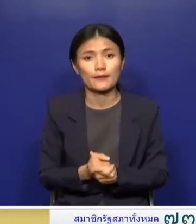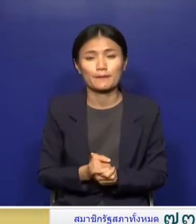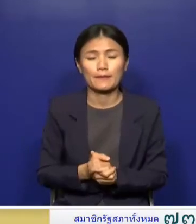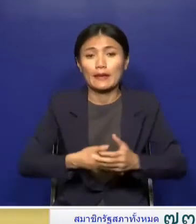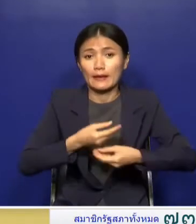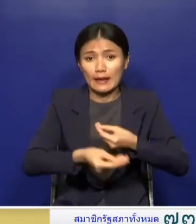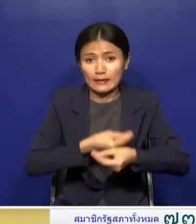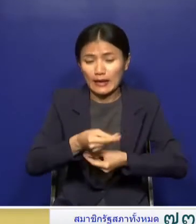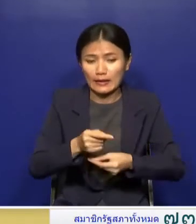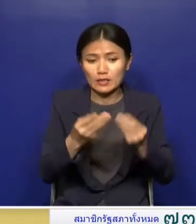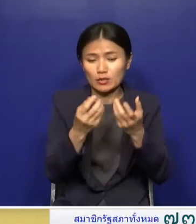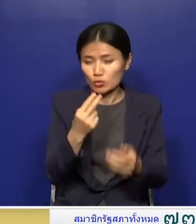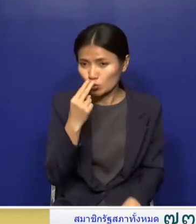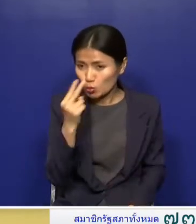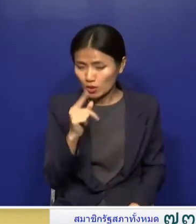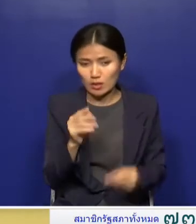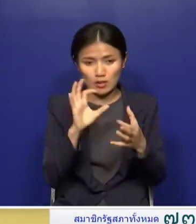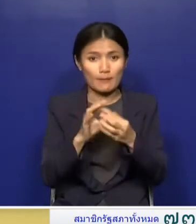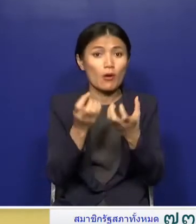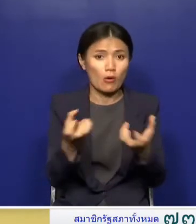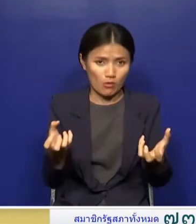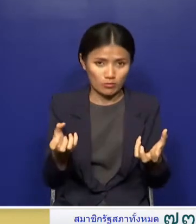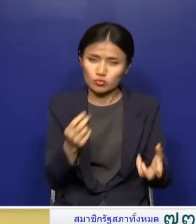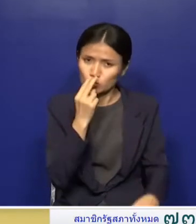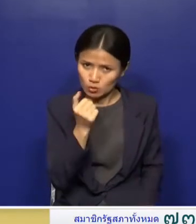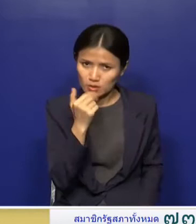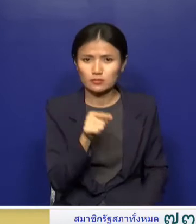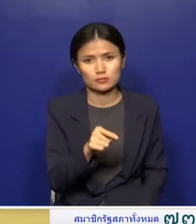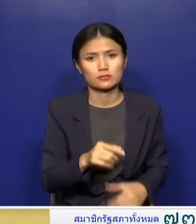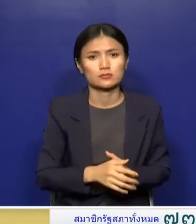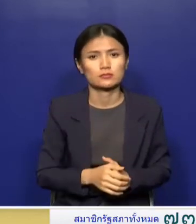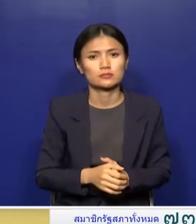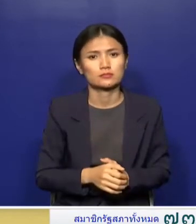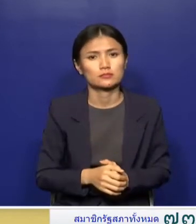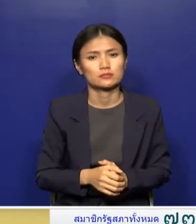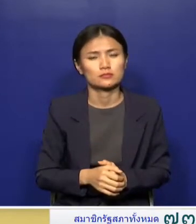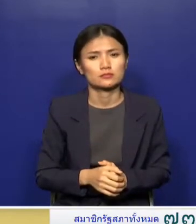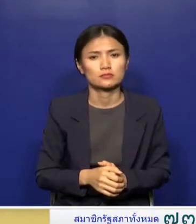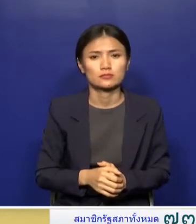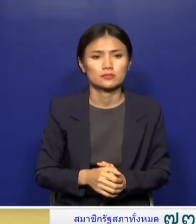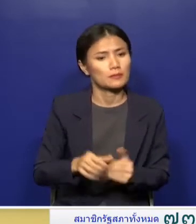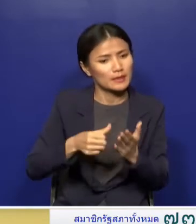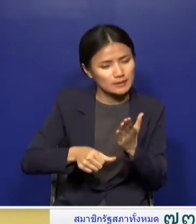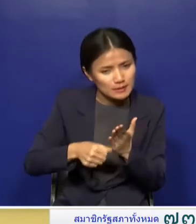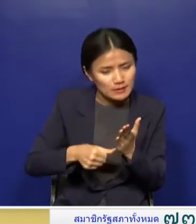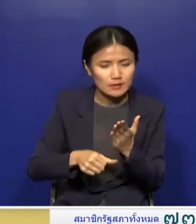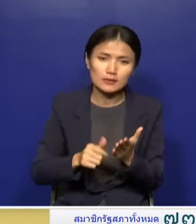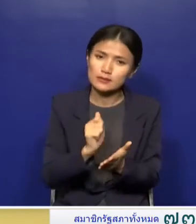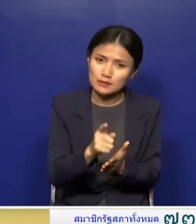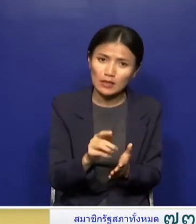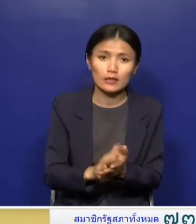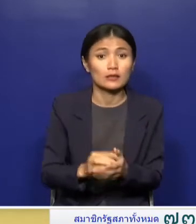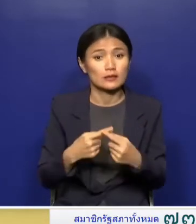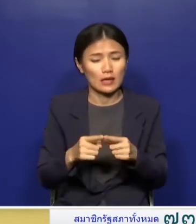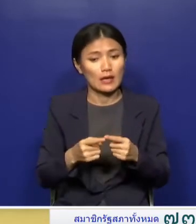ค้าที่เปสินค้าเป็อย่มากนะครับดูเรื่องของการพิธีการตาง่าง เรื่สุรกากรแต่การคาทสำคญอั